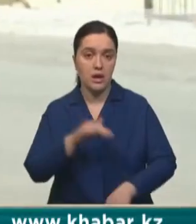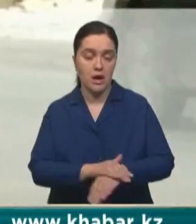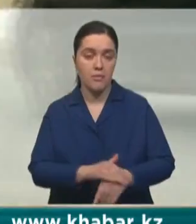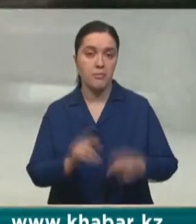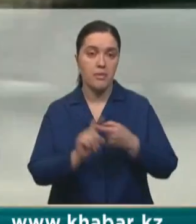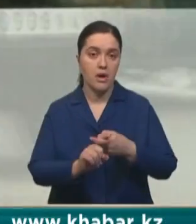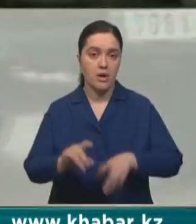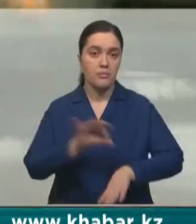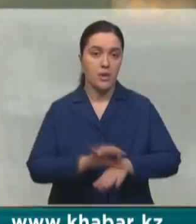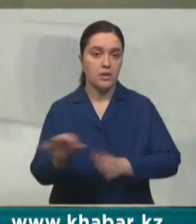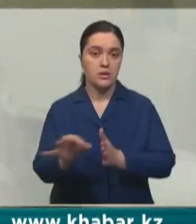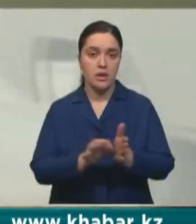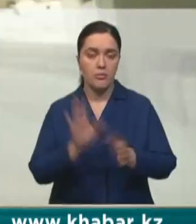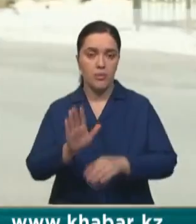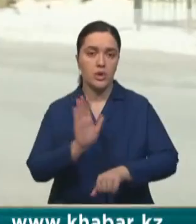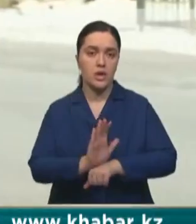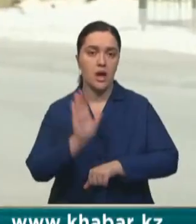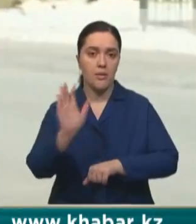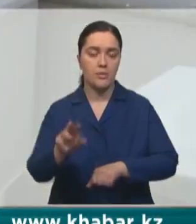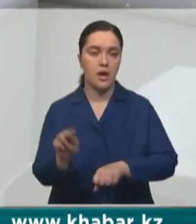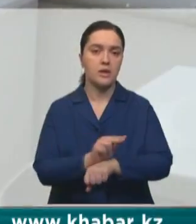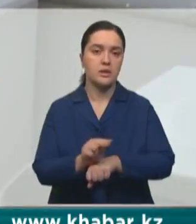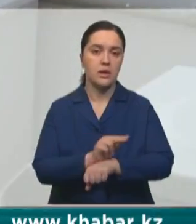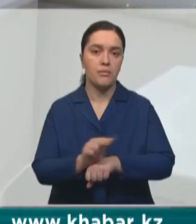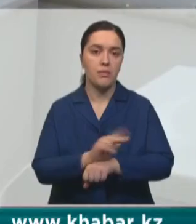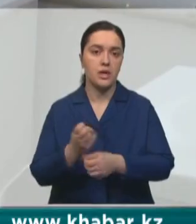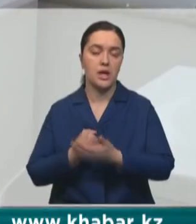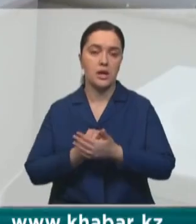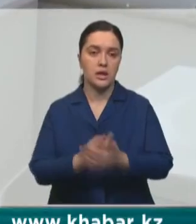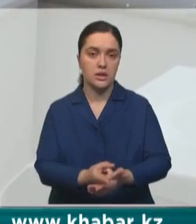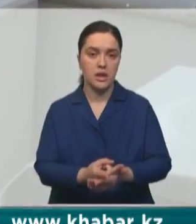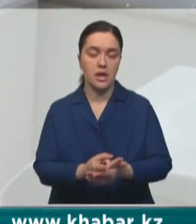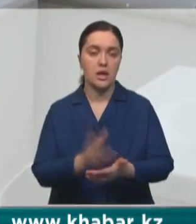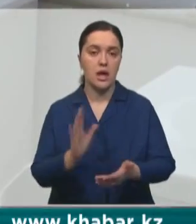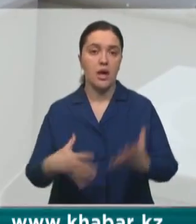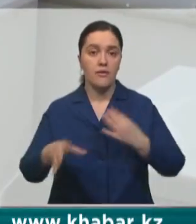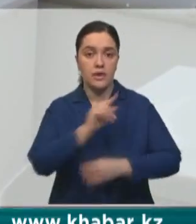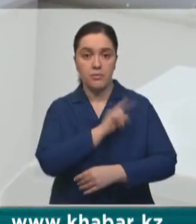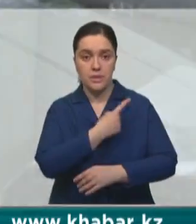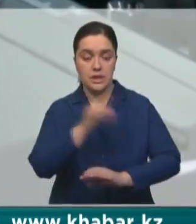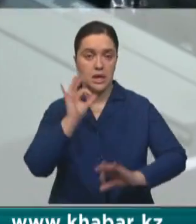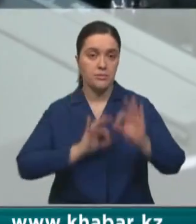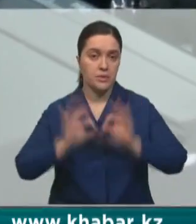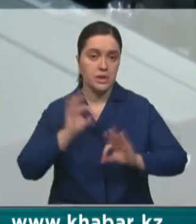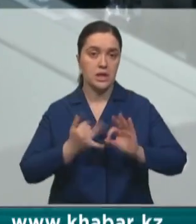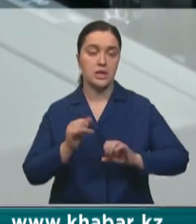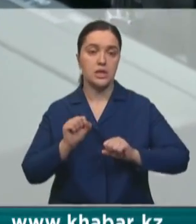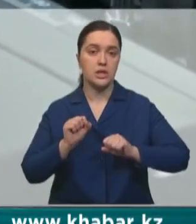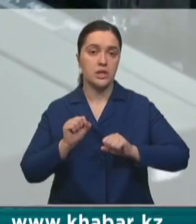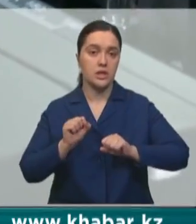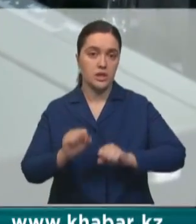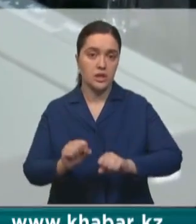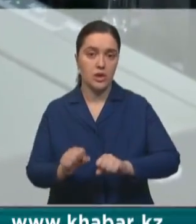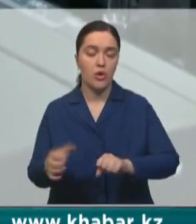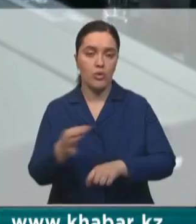При обнаружении симптомов заболевания их сразу же будут направлять в инфекционную больницу на госпитализацию. Всеми медицинскими